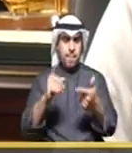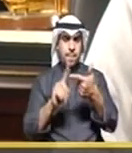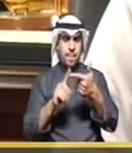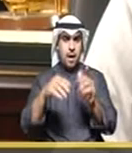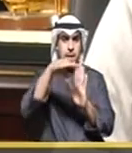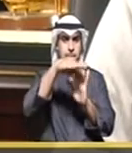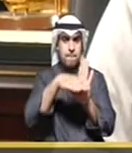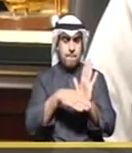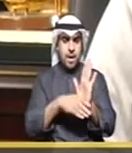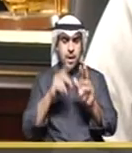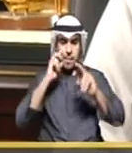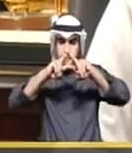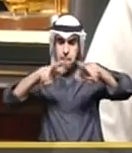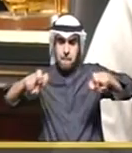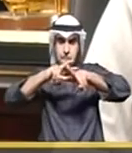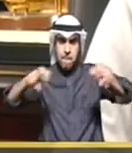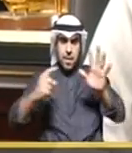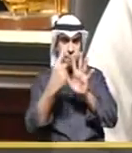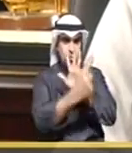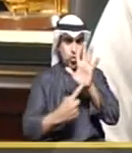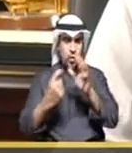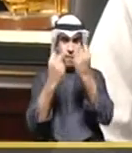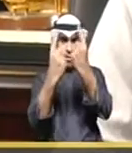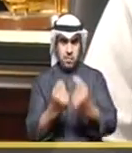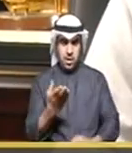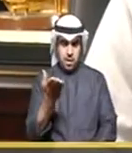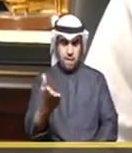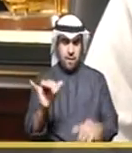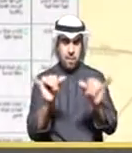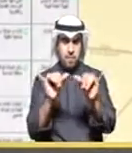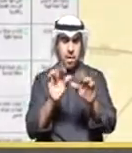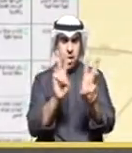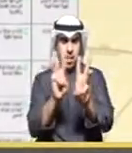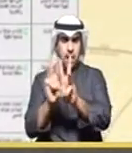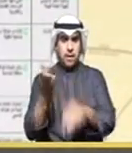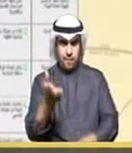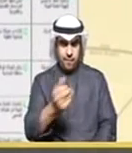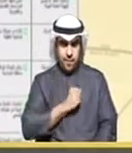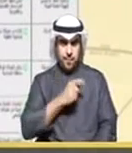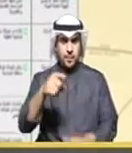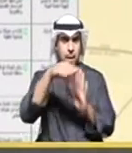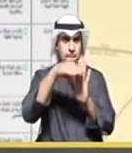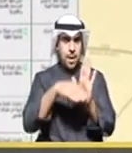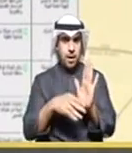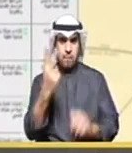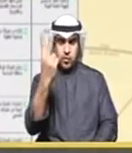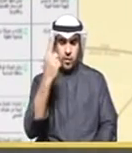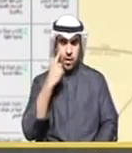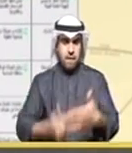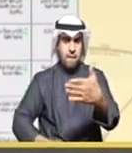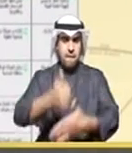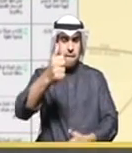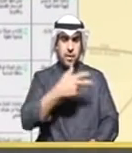المستكشف الجغرافي على البوابة الإلكترونية للمشاريع طبعا وزارة الأشغال. التطبيقان اللذان بواسطتهما حصدت